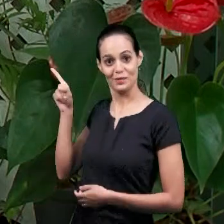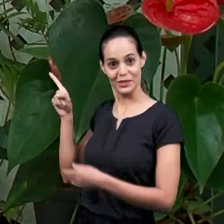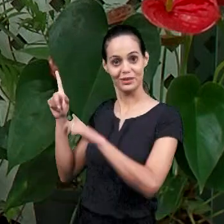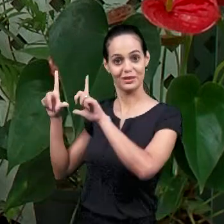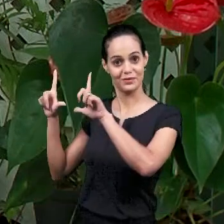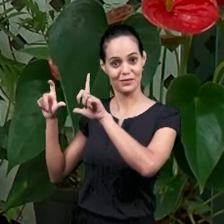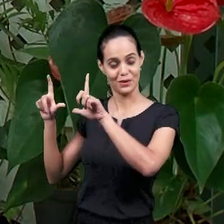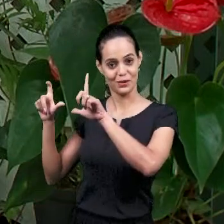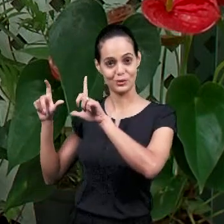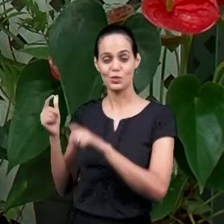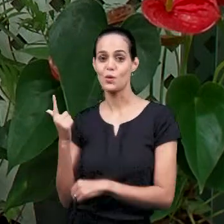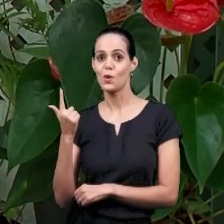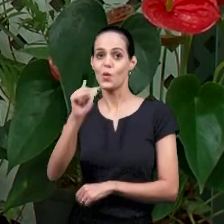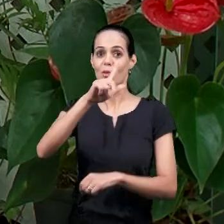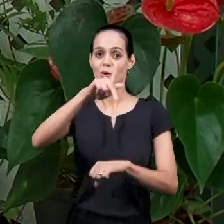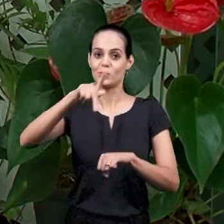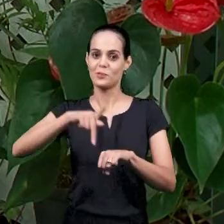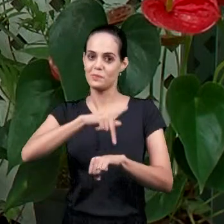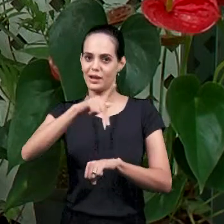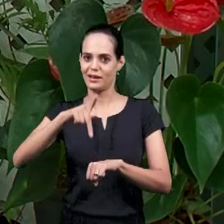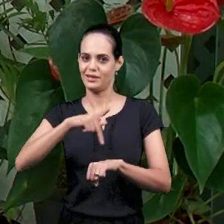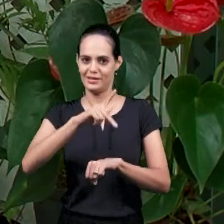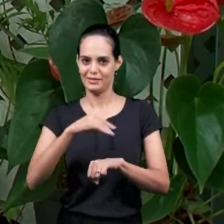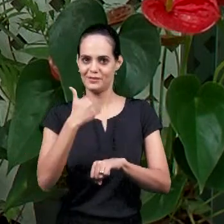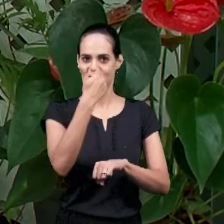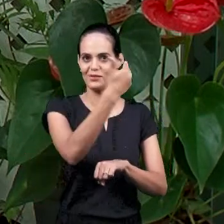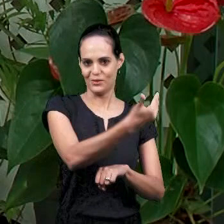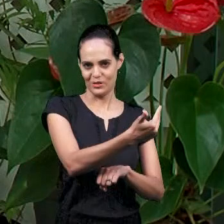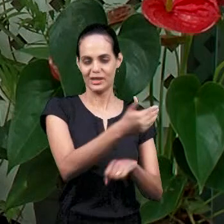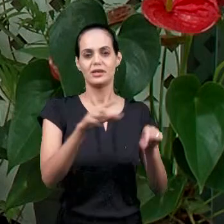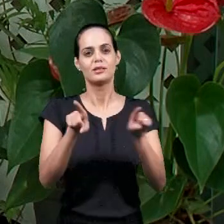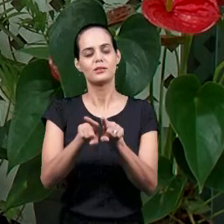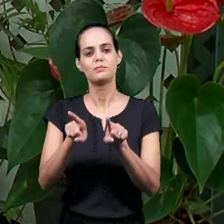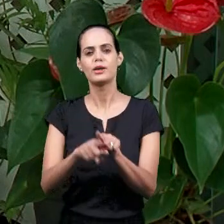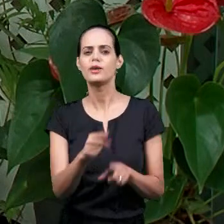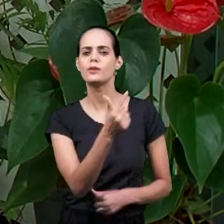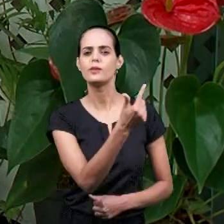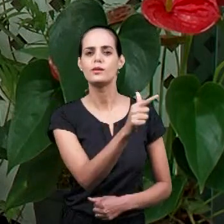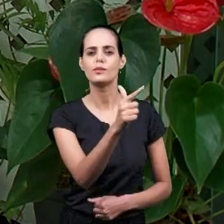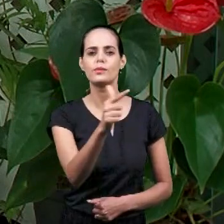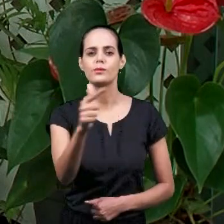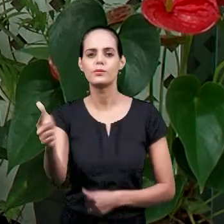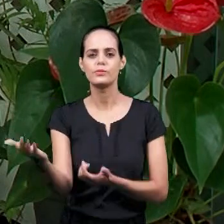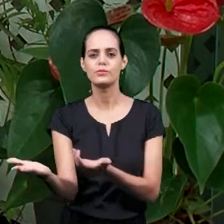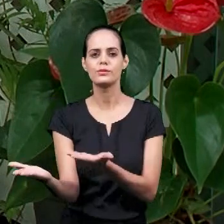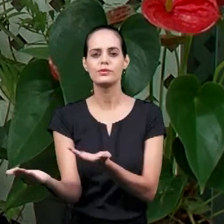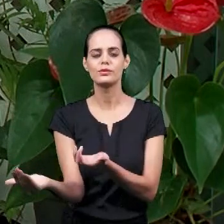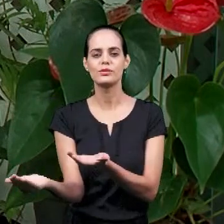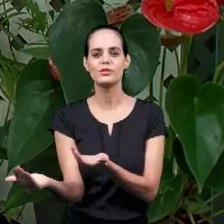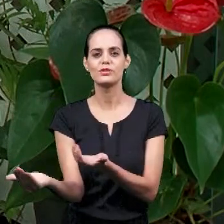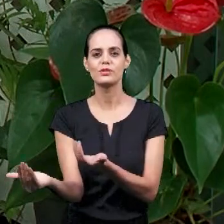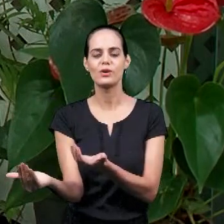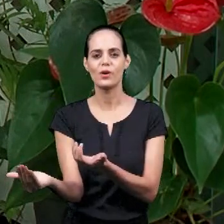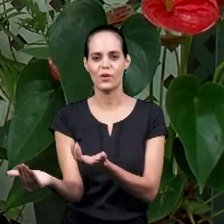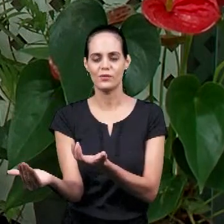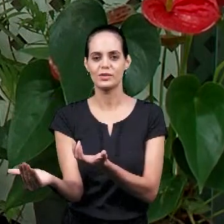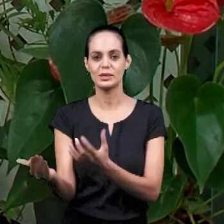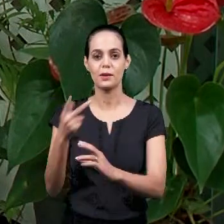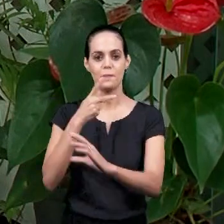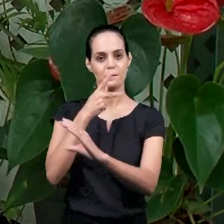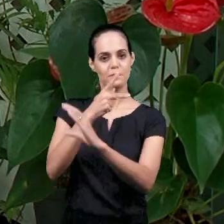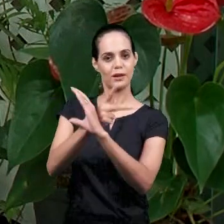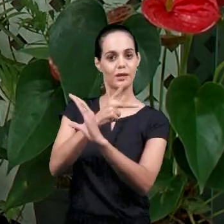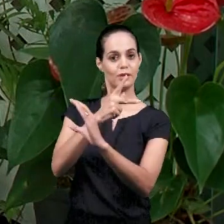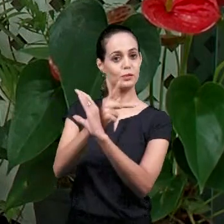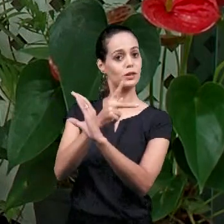qui est pointé de l'autre pays. Et à côté, il y a un groupe de jeunes de